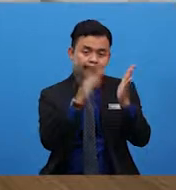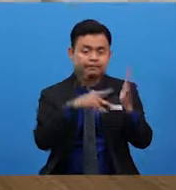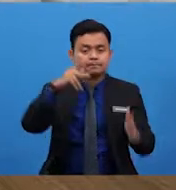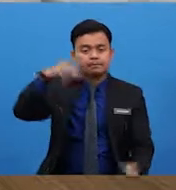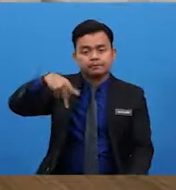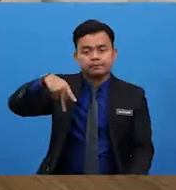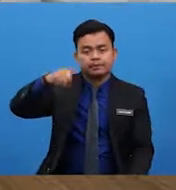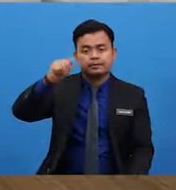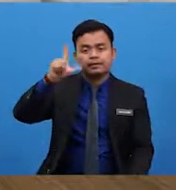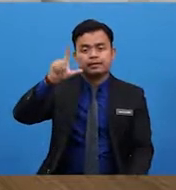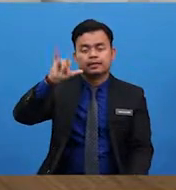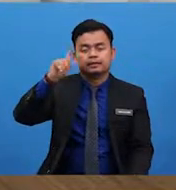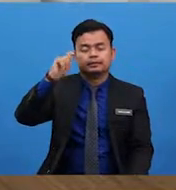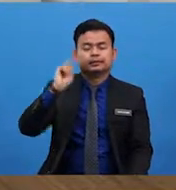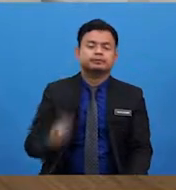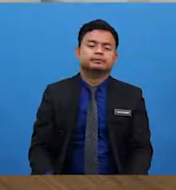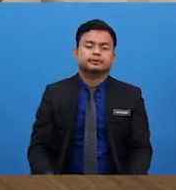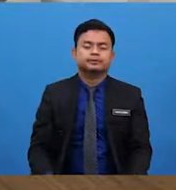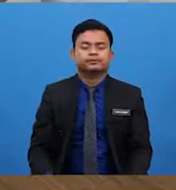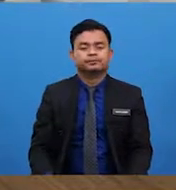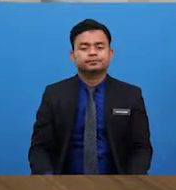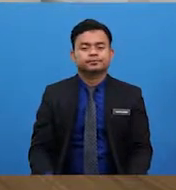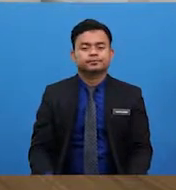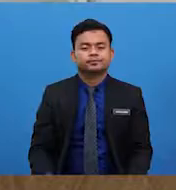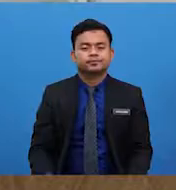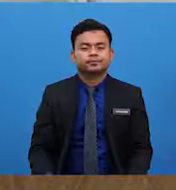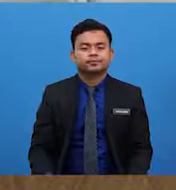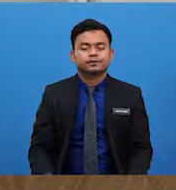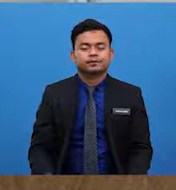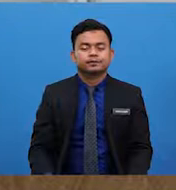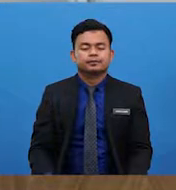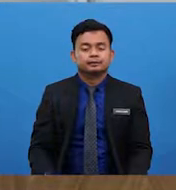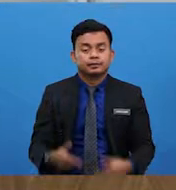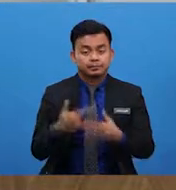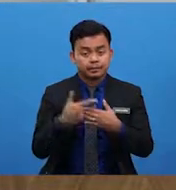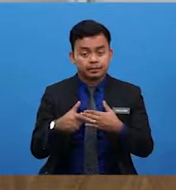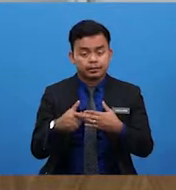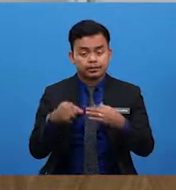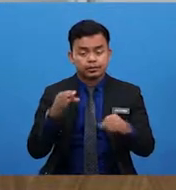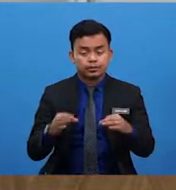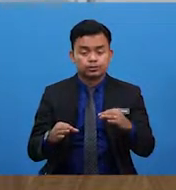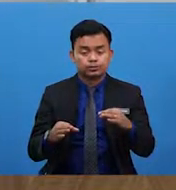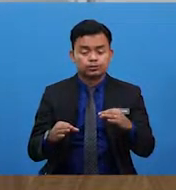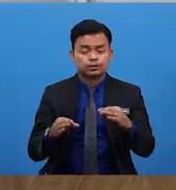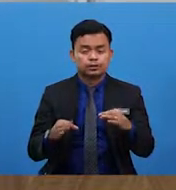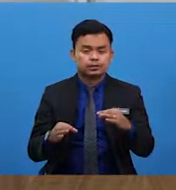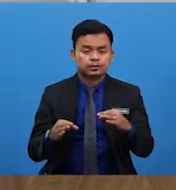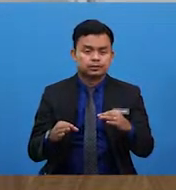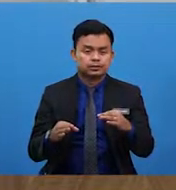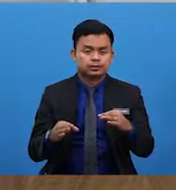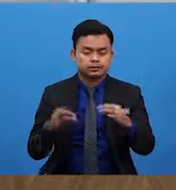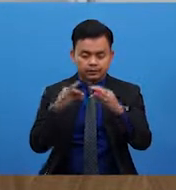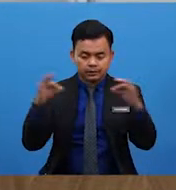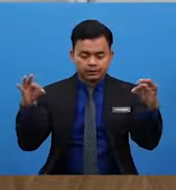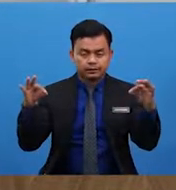pelajar-pelajar sayapun judul year Lepas Kalau jadi nanti ruang wilayah ia